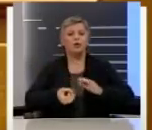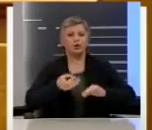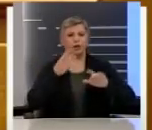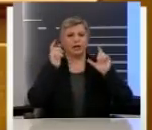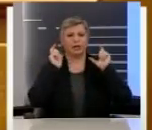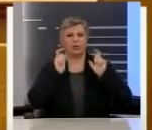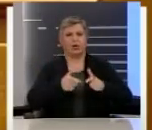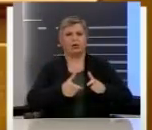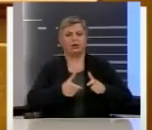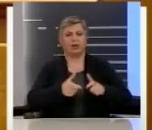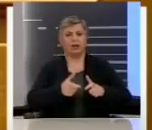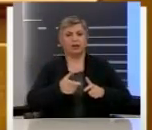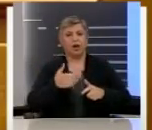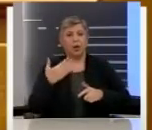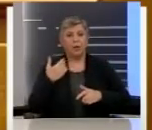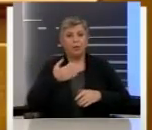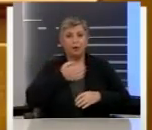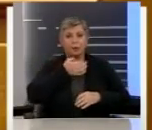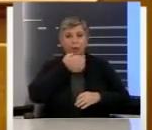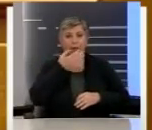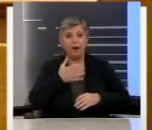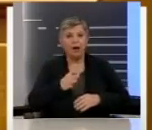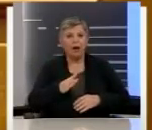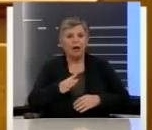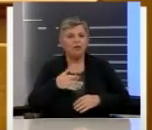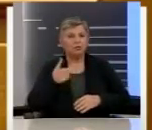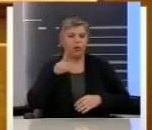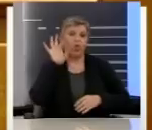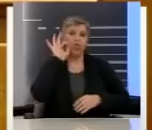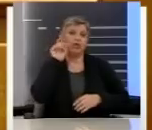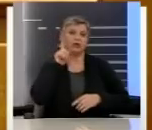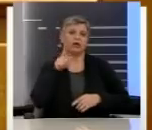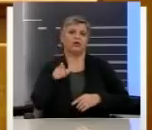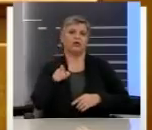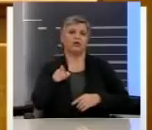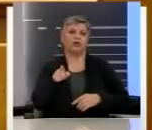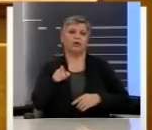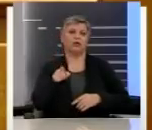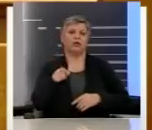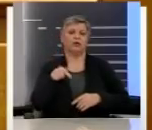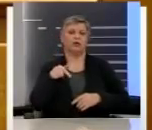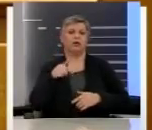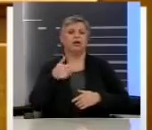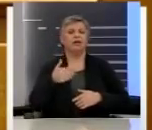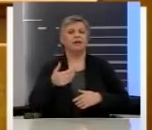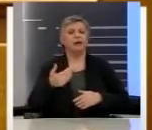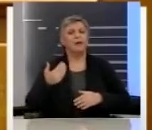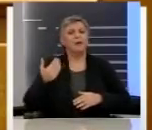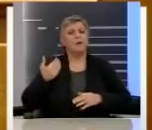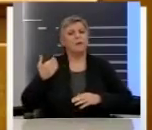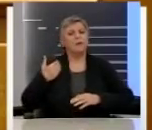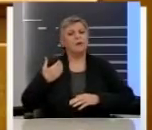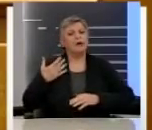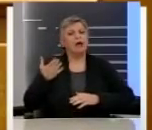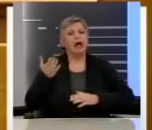ευθύ στη Διεθνή Έκθεση Θεσσαλονίκης. Ή όπως πρόσφατα έγραψε ένας